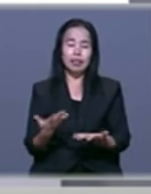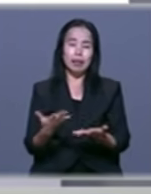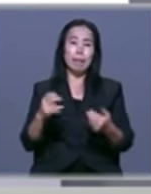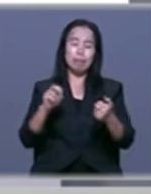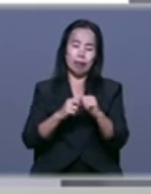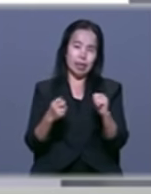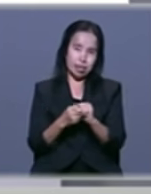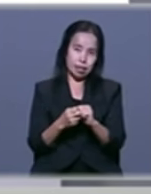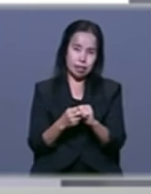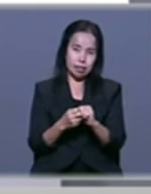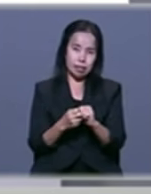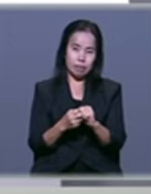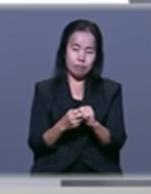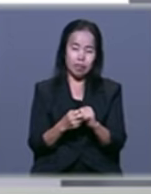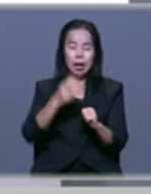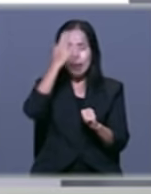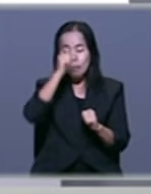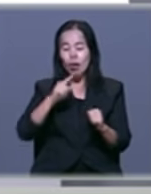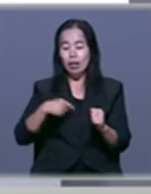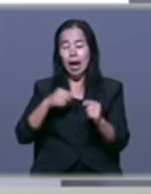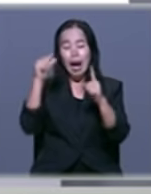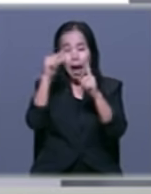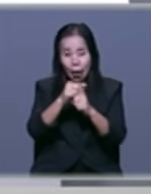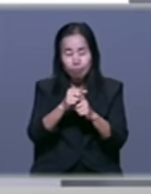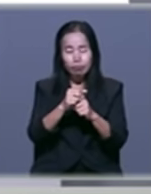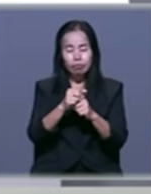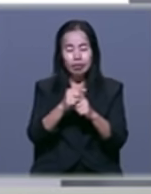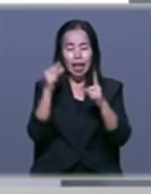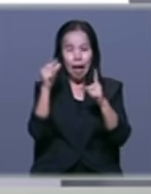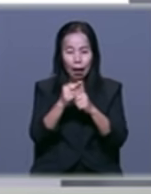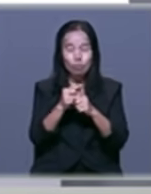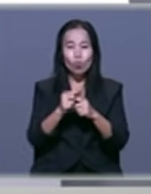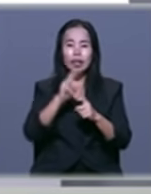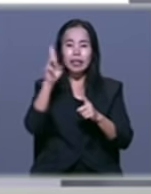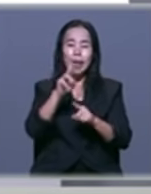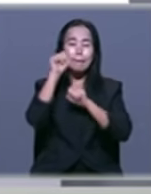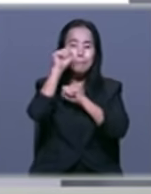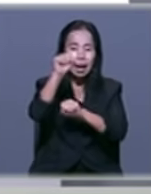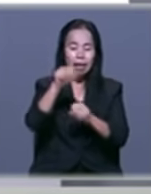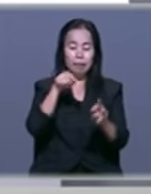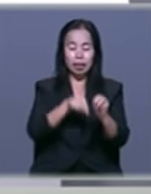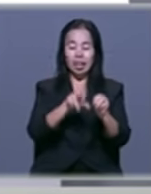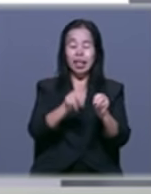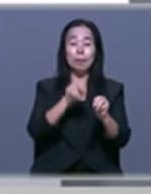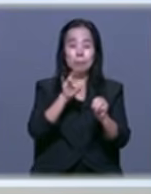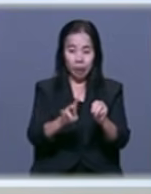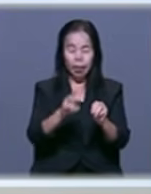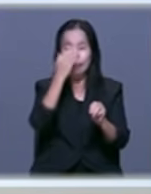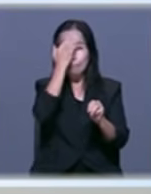าคือว่าเวลาที่เขาใช้เนี่ยเขาใช้ว่าทำไมเขาใช้ประกาศคสช.มาอยู่ในประกอบมาตรา37เพราะว่า